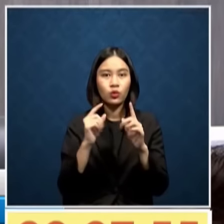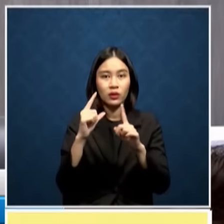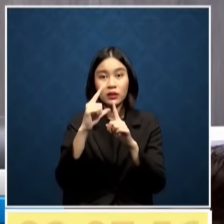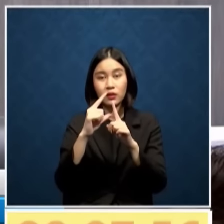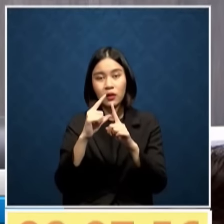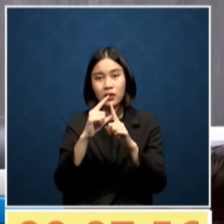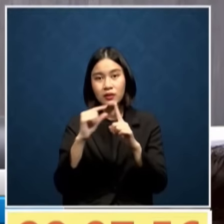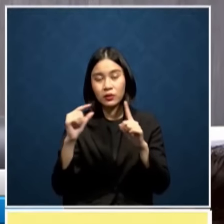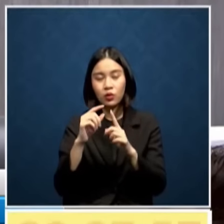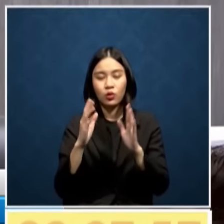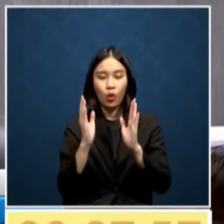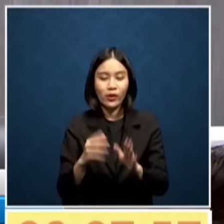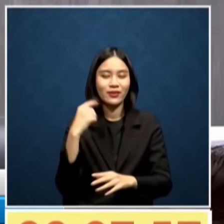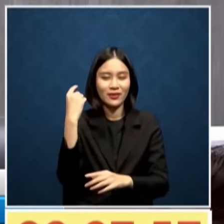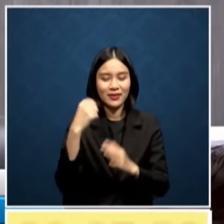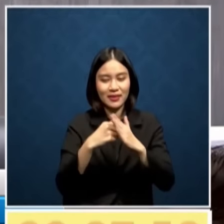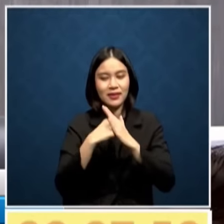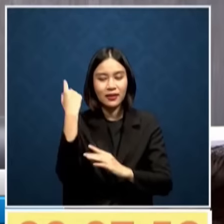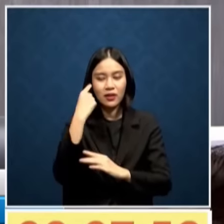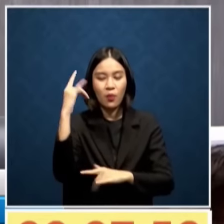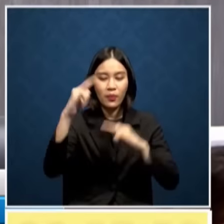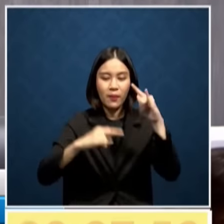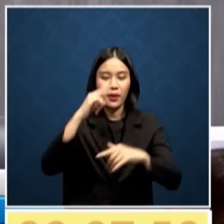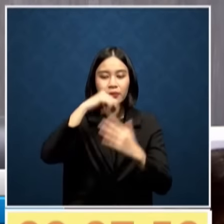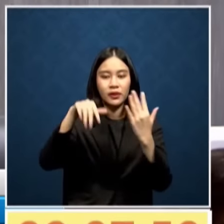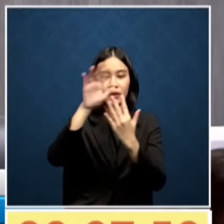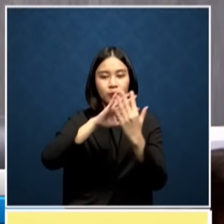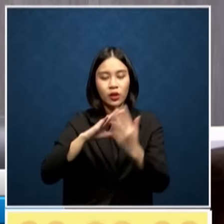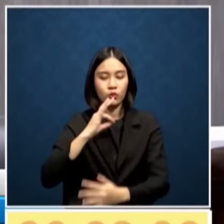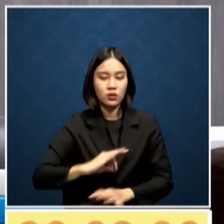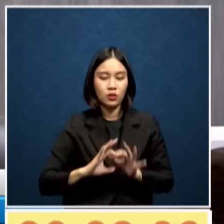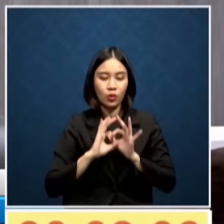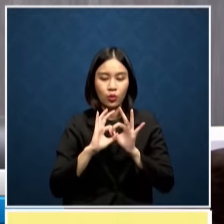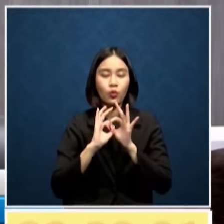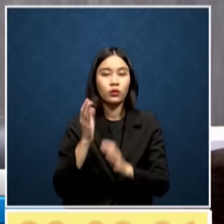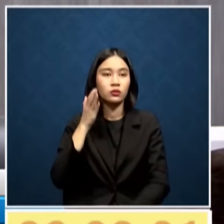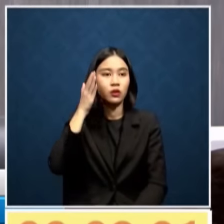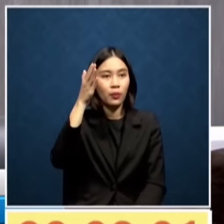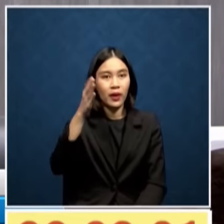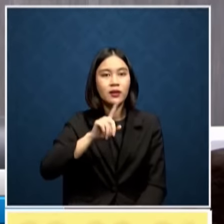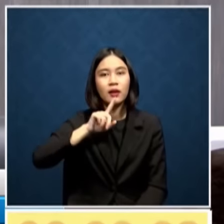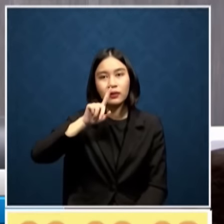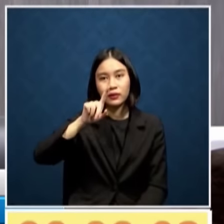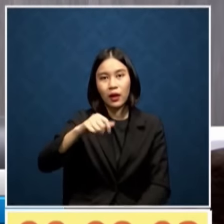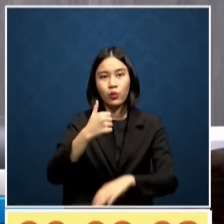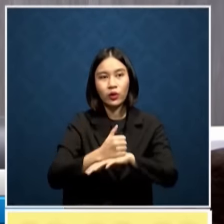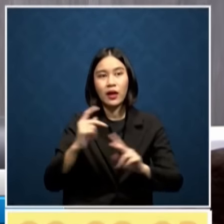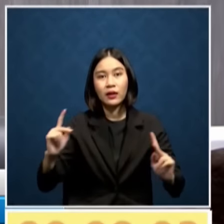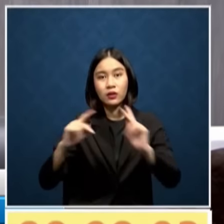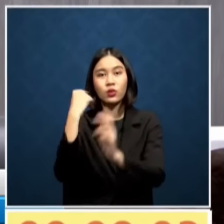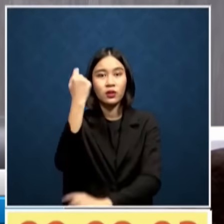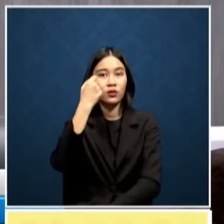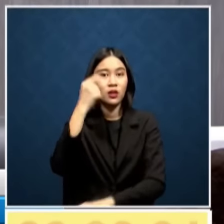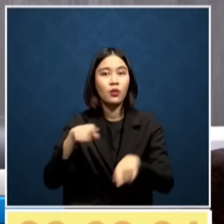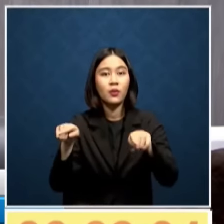ที่คนจีนที่จะเข้ามาในเมืองไทยนั่นก็เป็นประเด็นที่ฉันมีความกังวลต่อไปแล้วก็จะถามท่านรัฐมนตรีท่องเที่ยวอีกว่